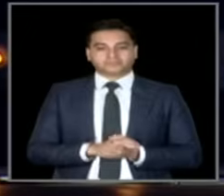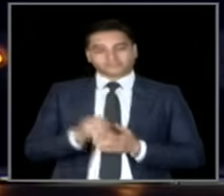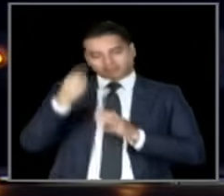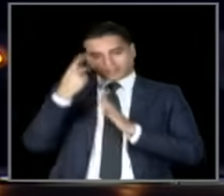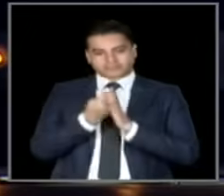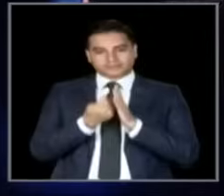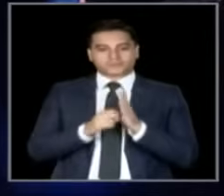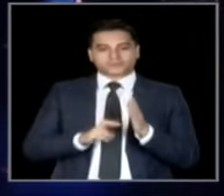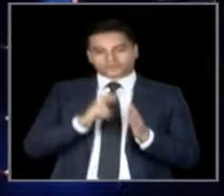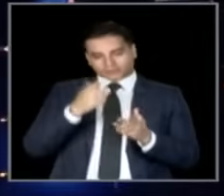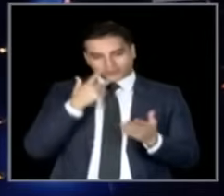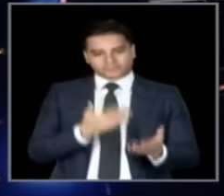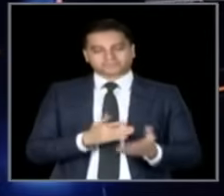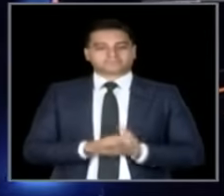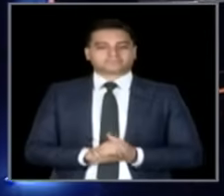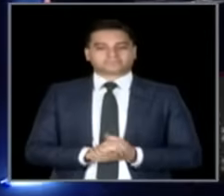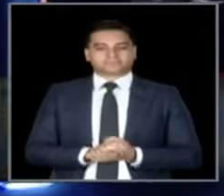أدب والسؤال.